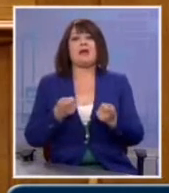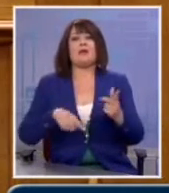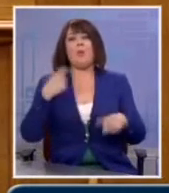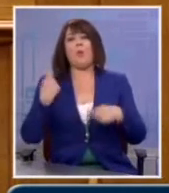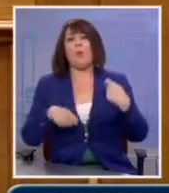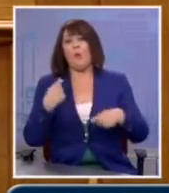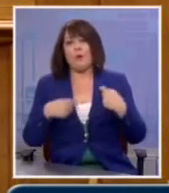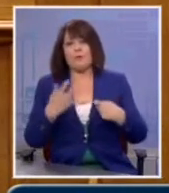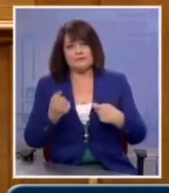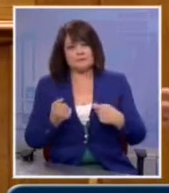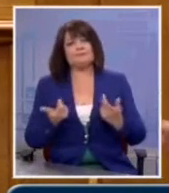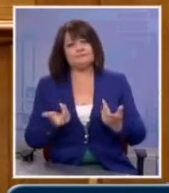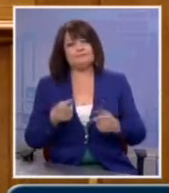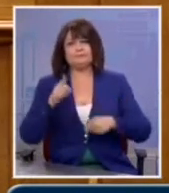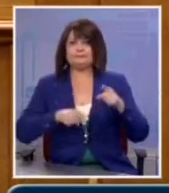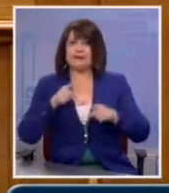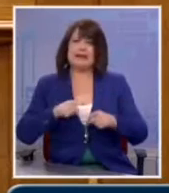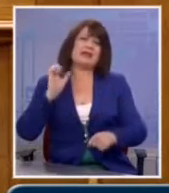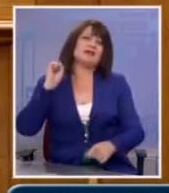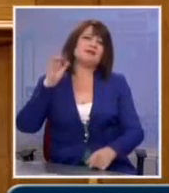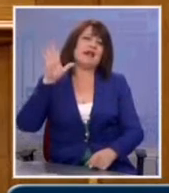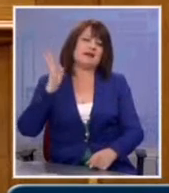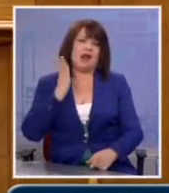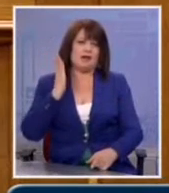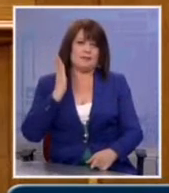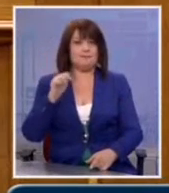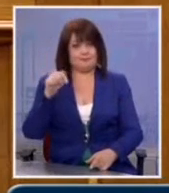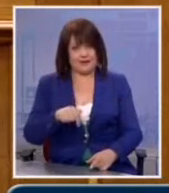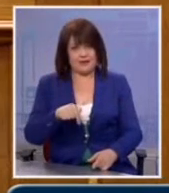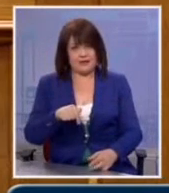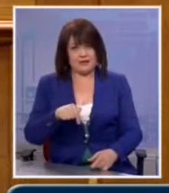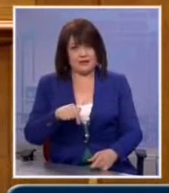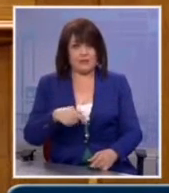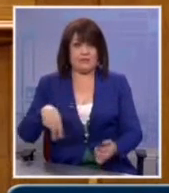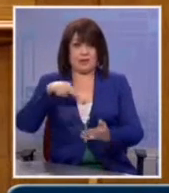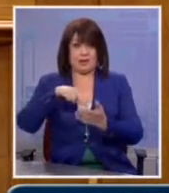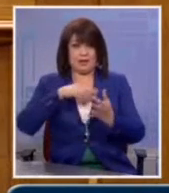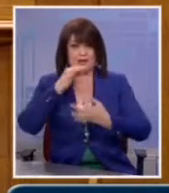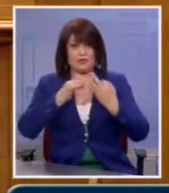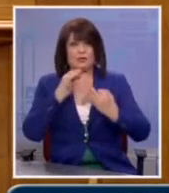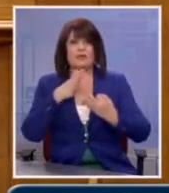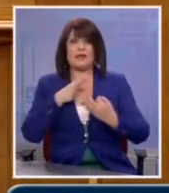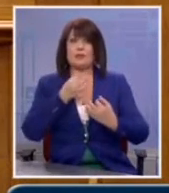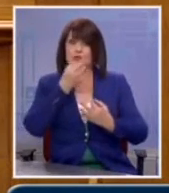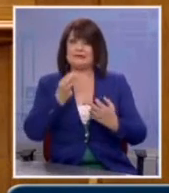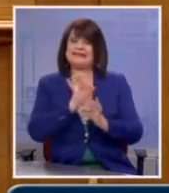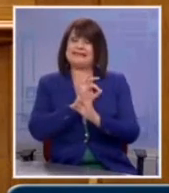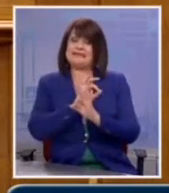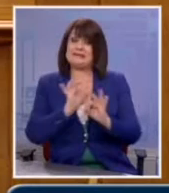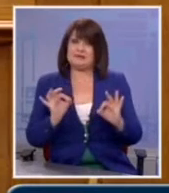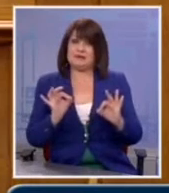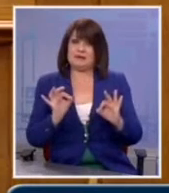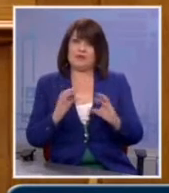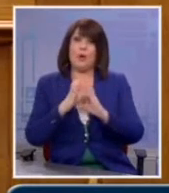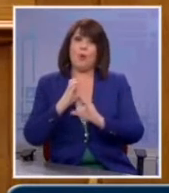αντιδράσεις. Αντιδράσεις κάποιων τρίτων. Όμως εδώ και από αυτό το βήμα θέλουμε να διαβεβαιώσουμε ότι